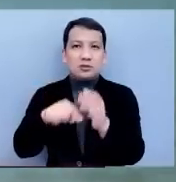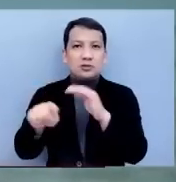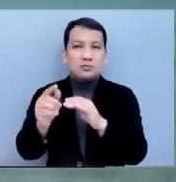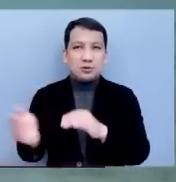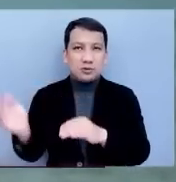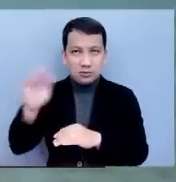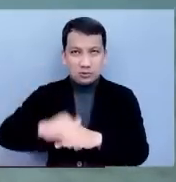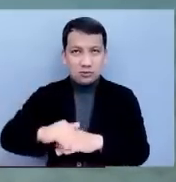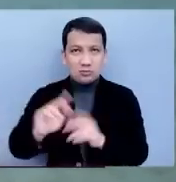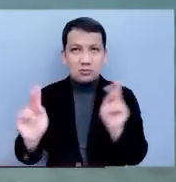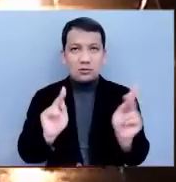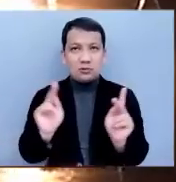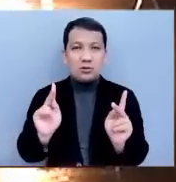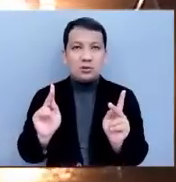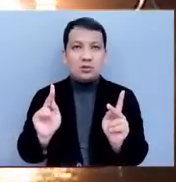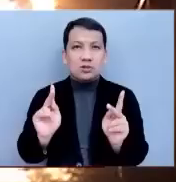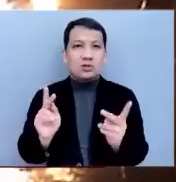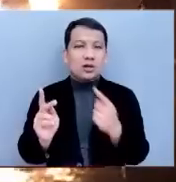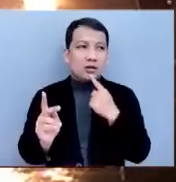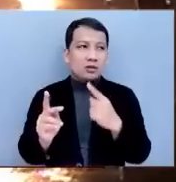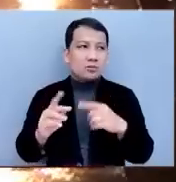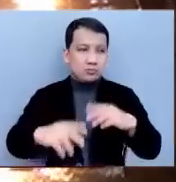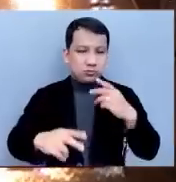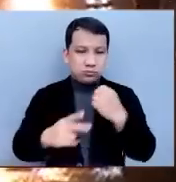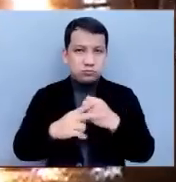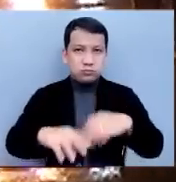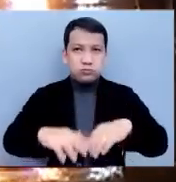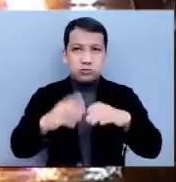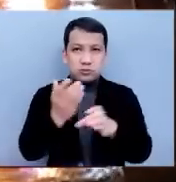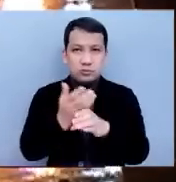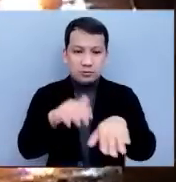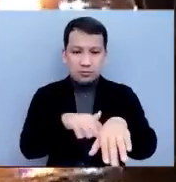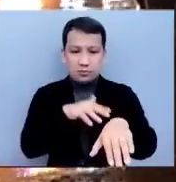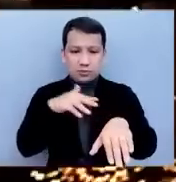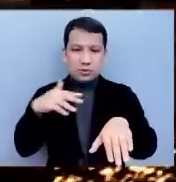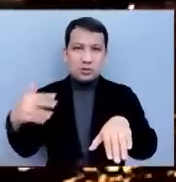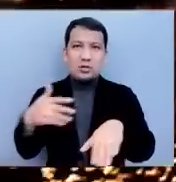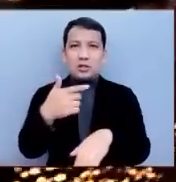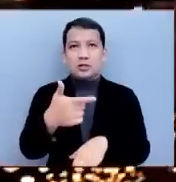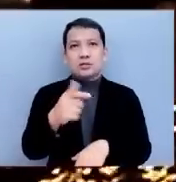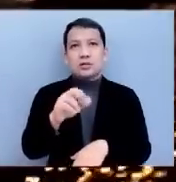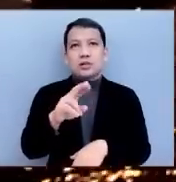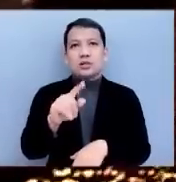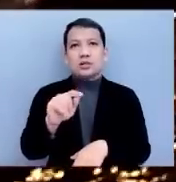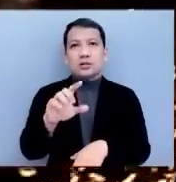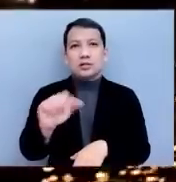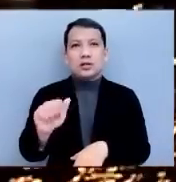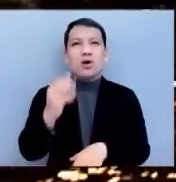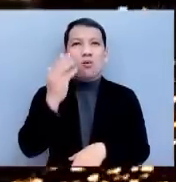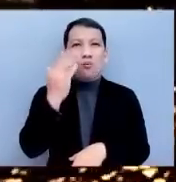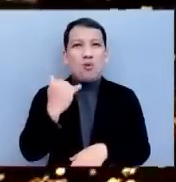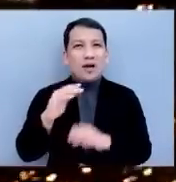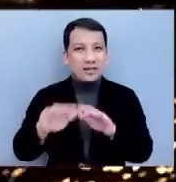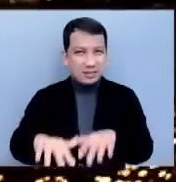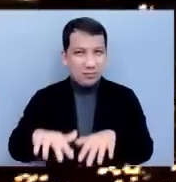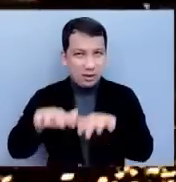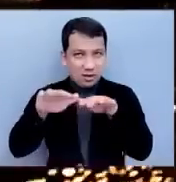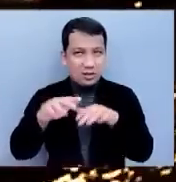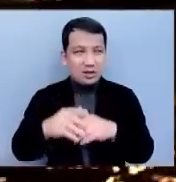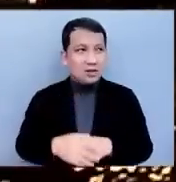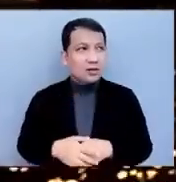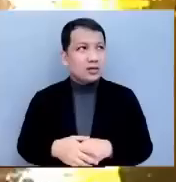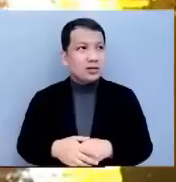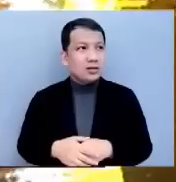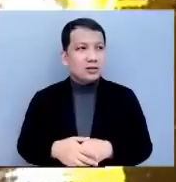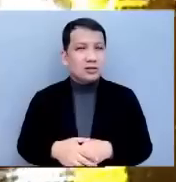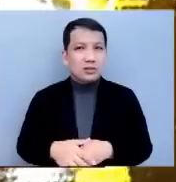ang mga bakwit. Naipon naman ang mga sasakyan sa kahabaan ng G. Araneta Avenue dahil din po sa baha. Pasado alas